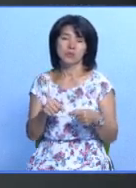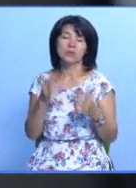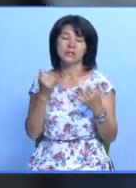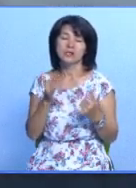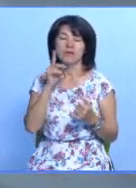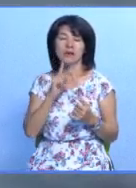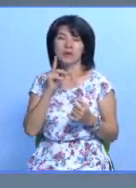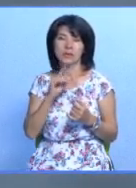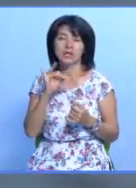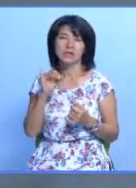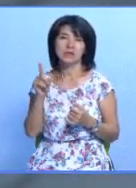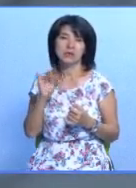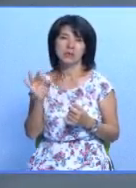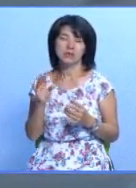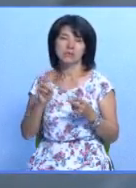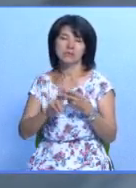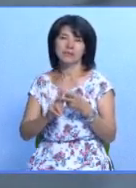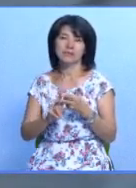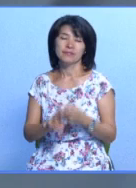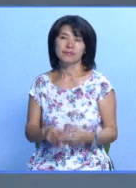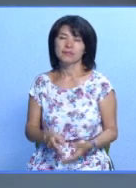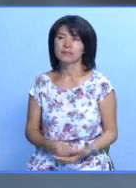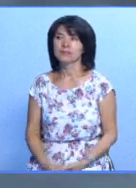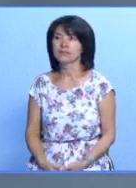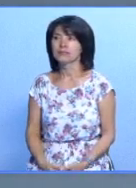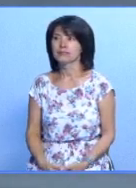ұстау изоляторына қамалды.